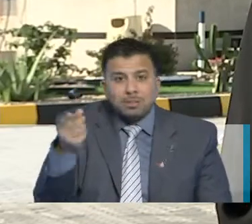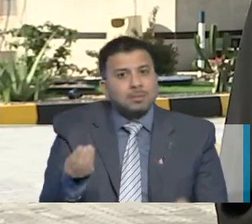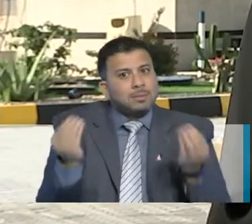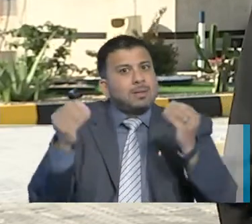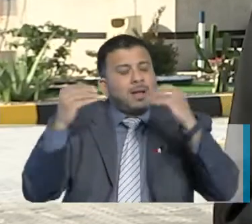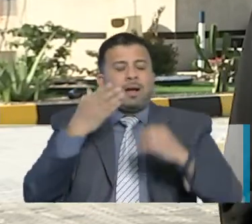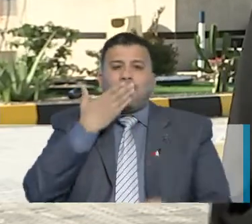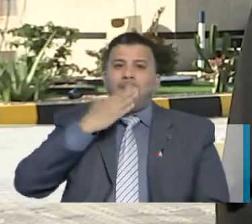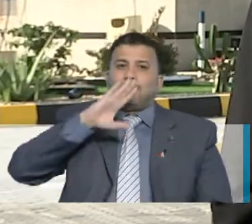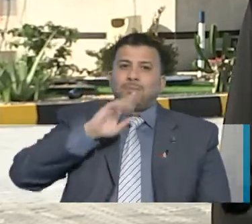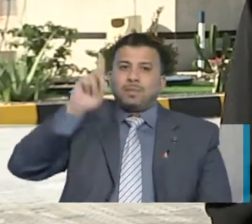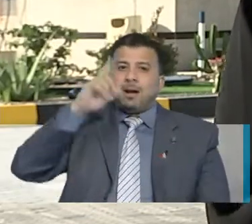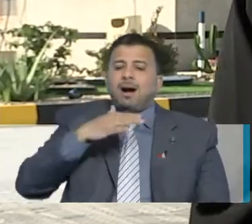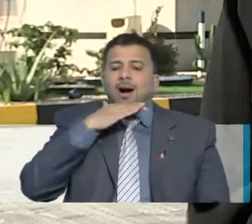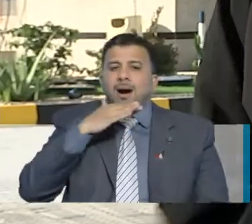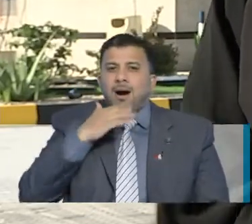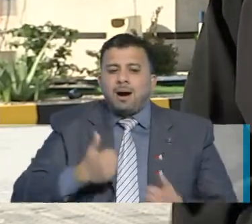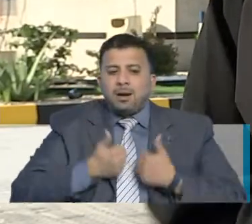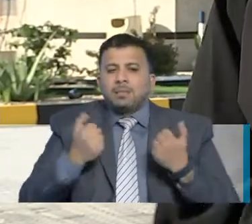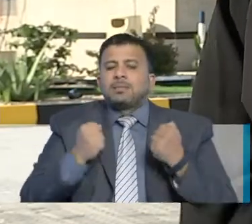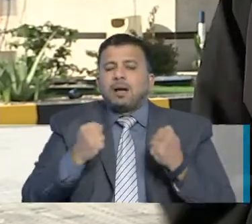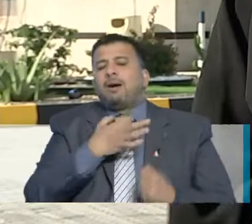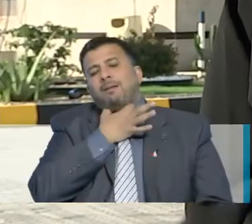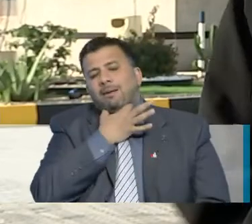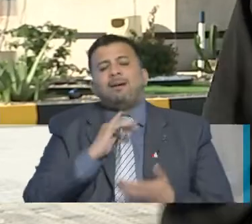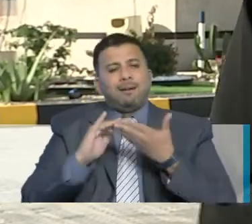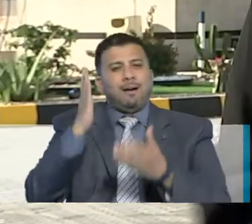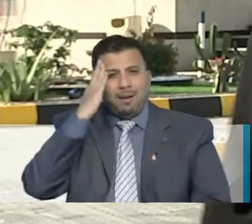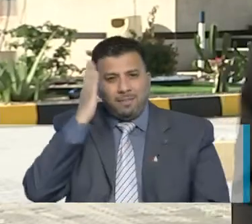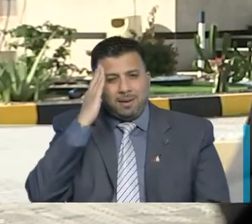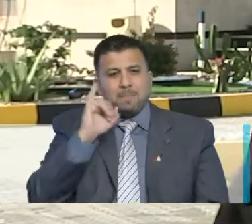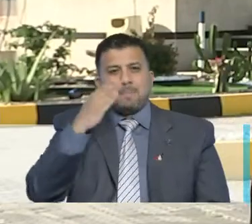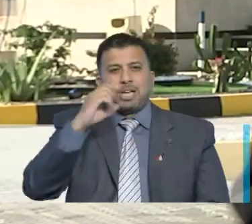كبيرة تعينهم على الأعباء الحياتية. لأخبار الدار، مجد سويدي، الشارقة.